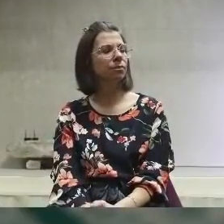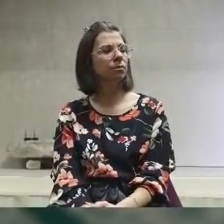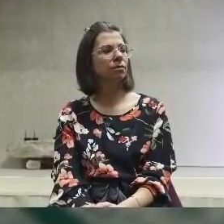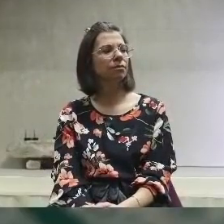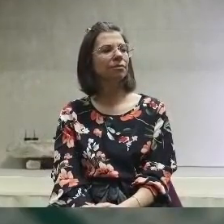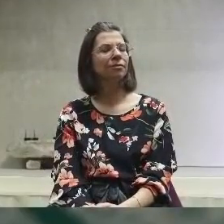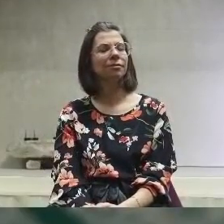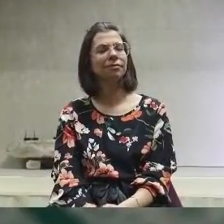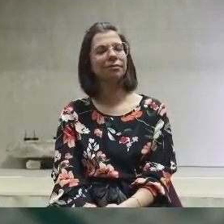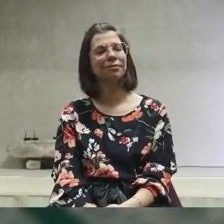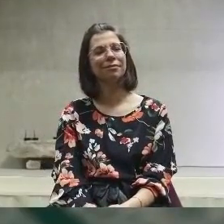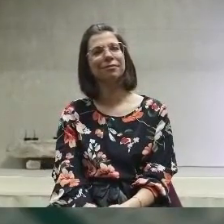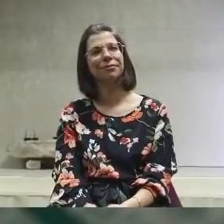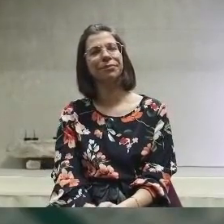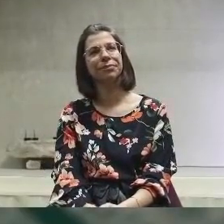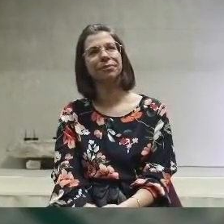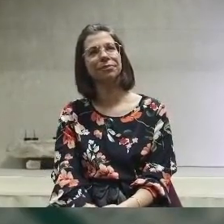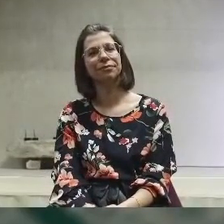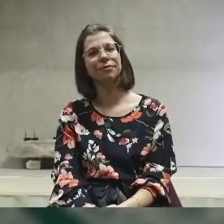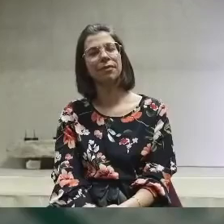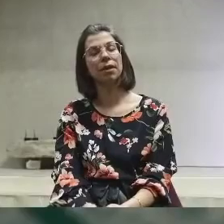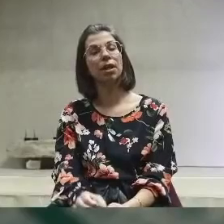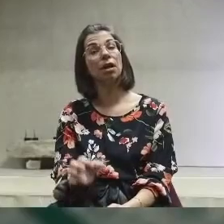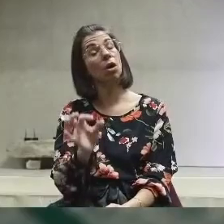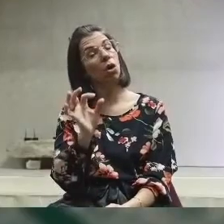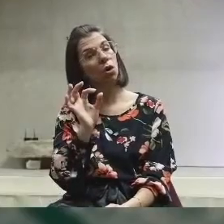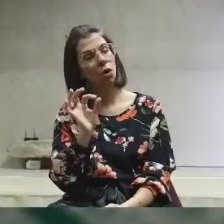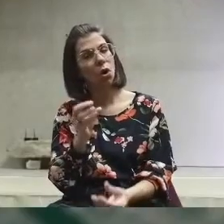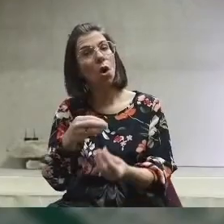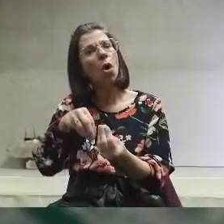dire être mis à part,